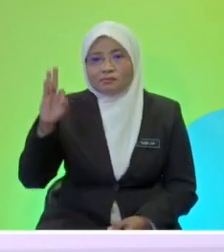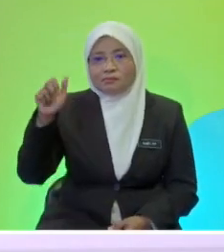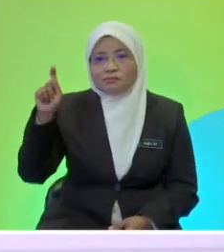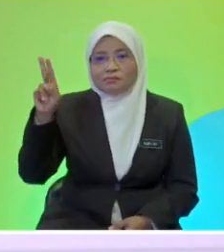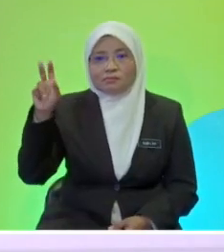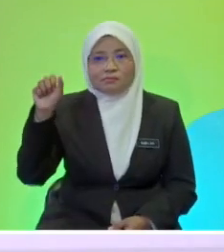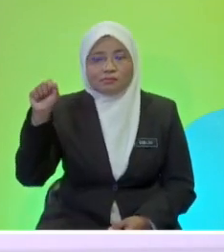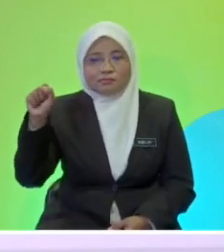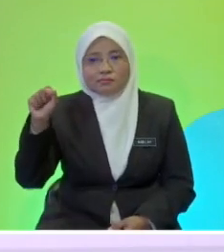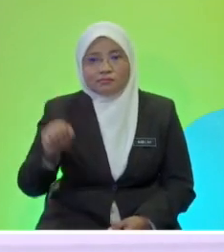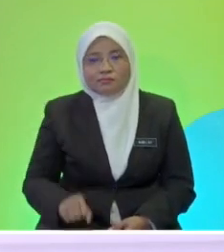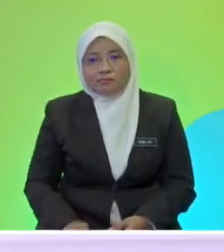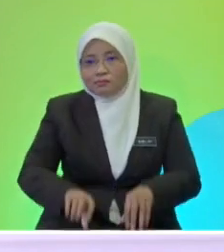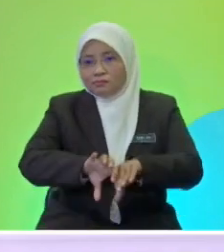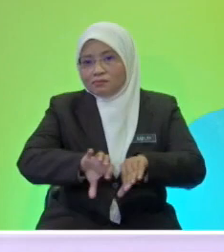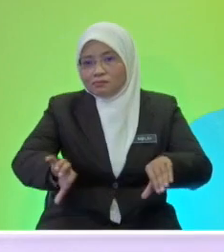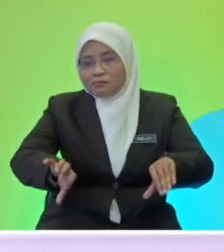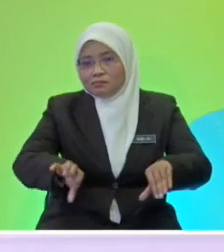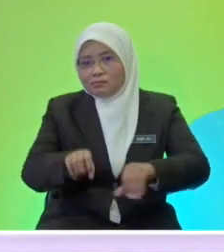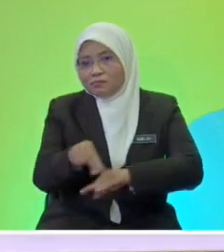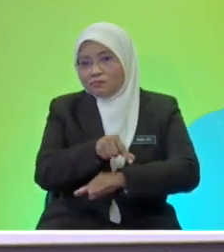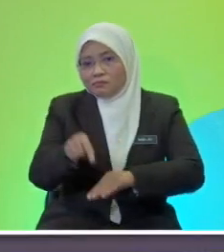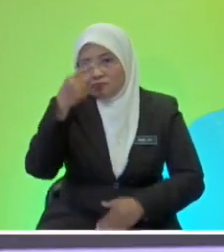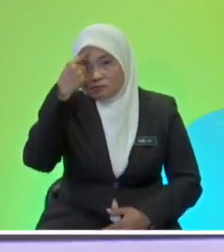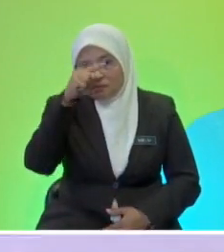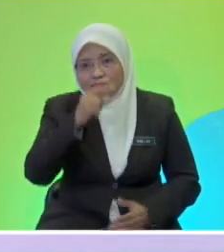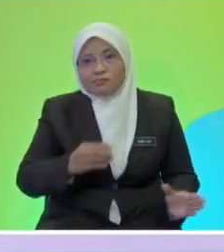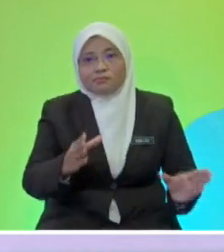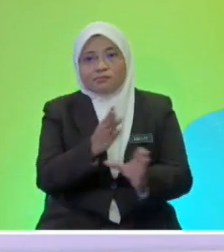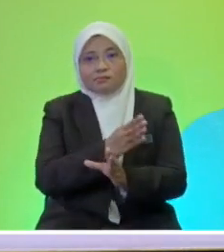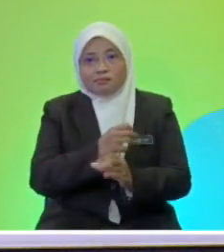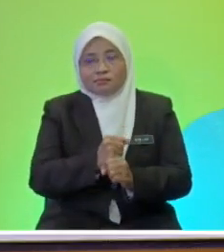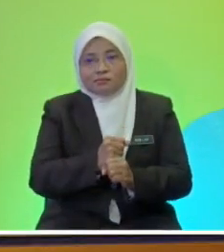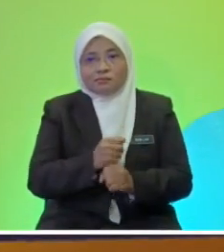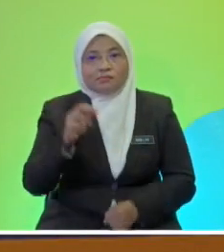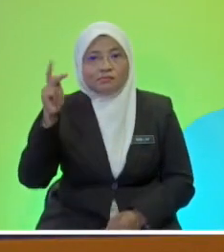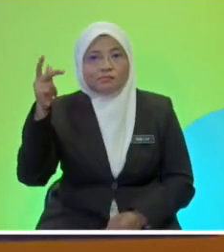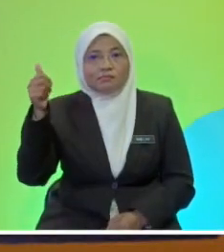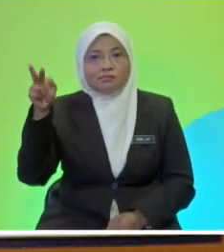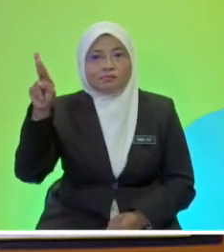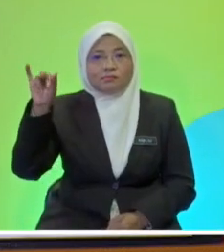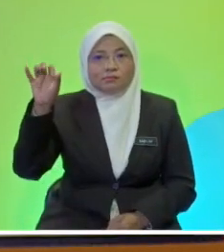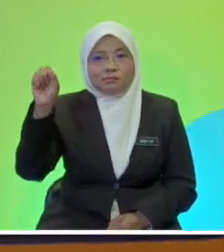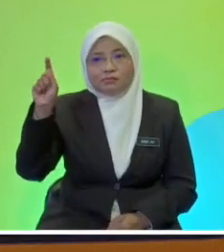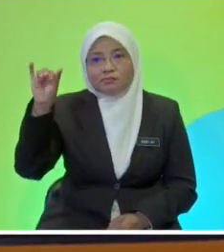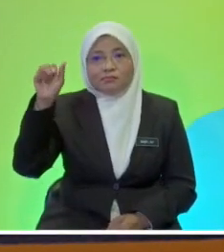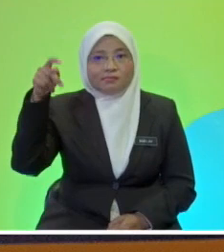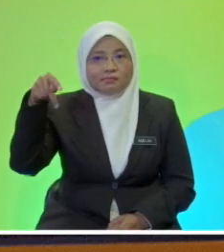yang terasing akan digunakan untuk mendapatkan kariotik Oke